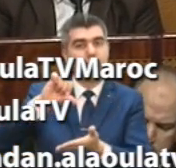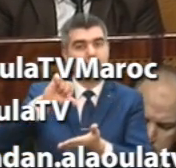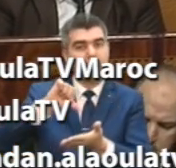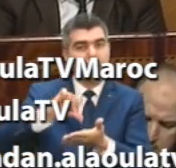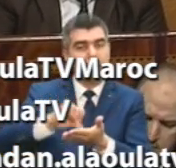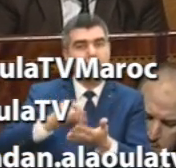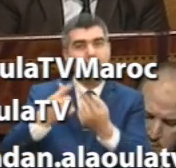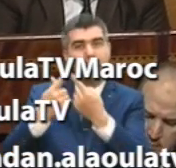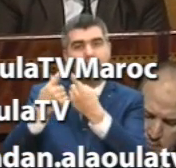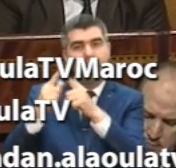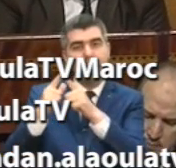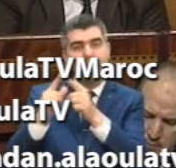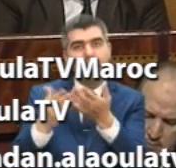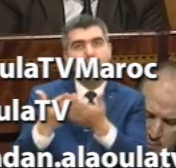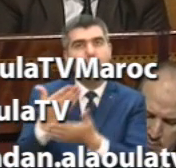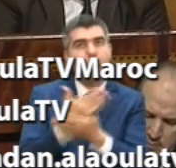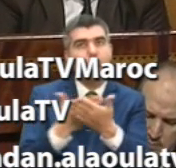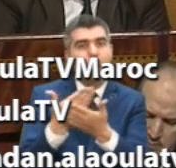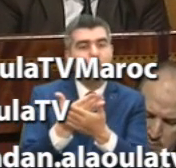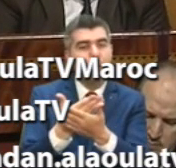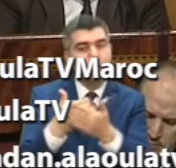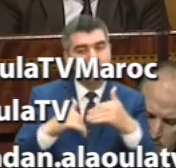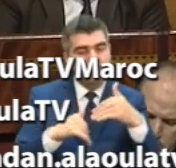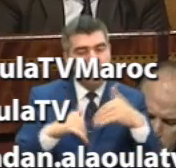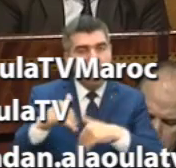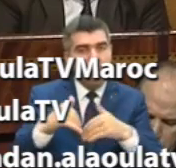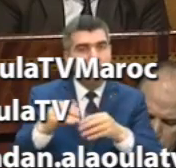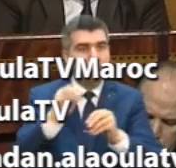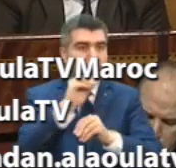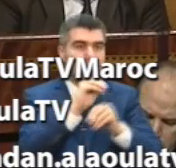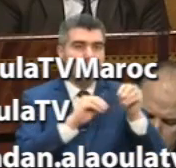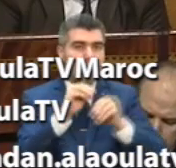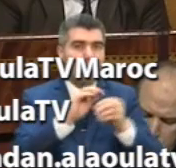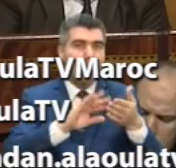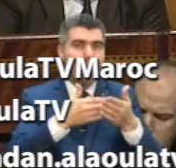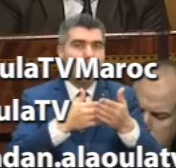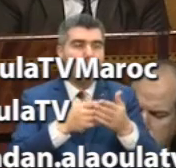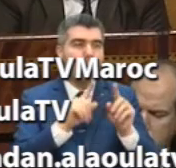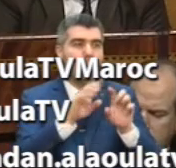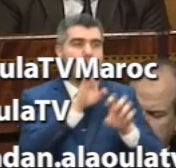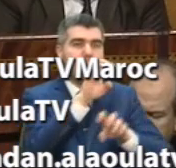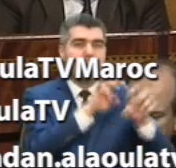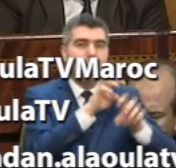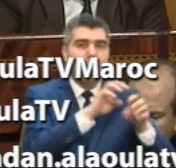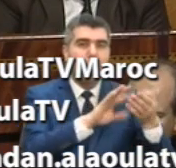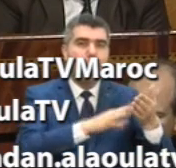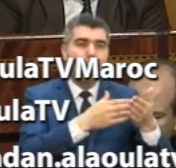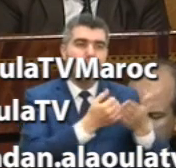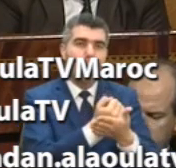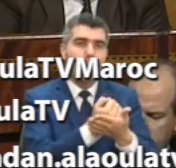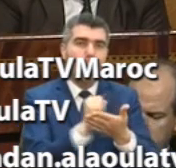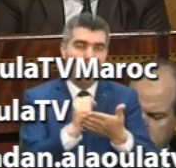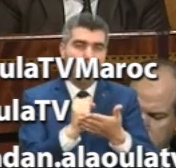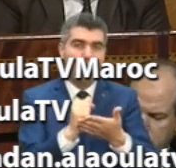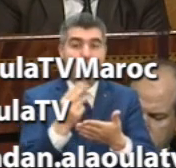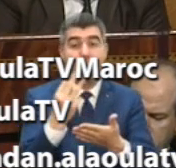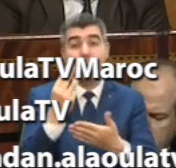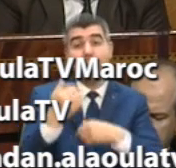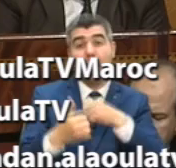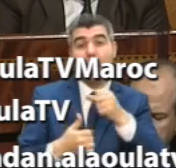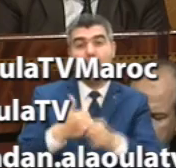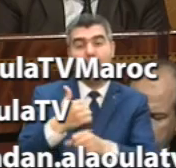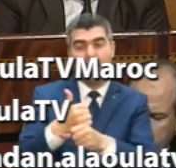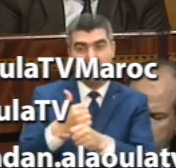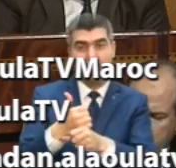تهدف إلى إنجاز التجهيزات العمومية في إطار محاربة السكن غير اللائق، غير أنه وبعد مرور 3 سنوات ما زالت